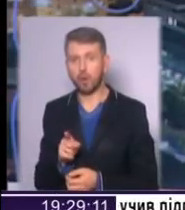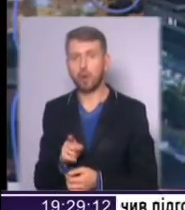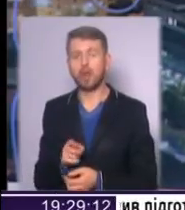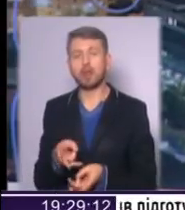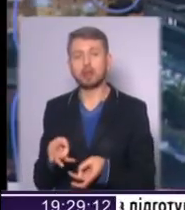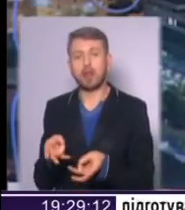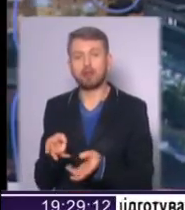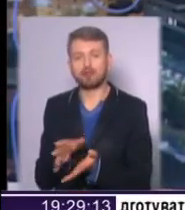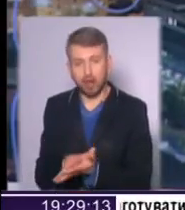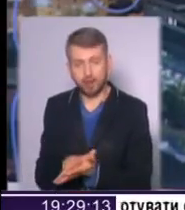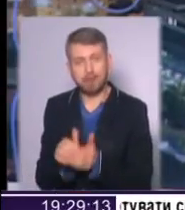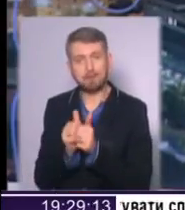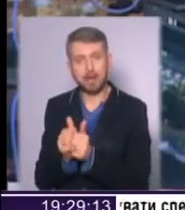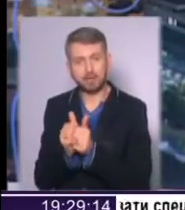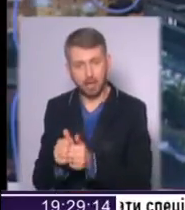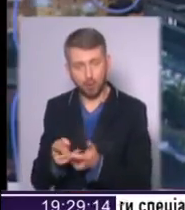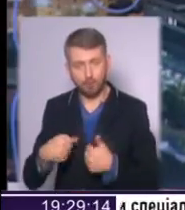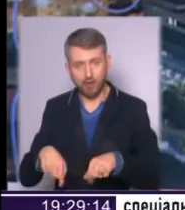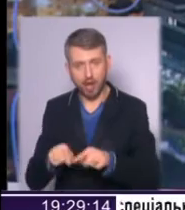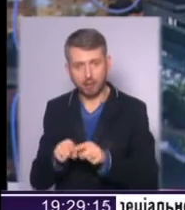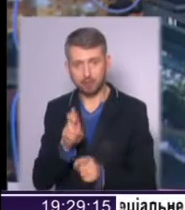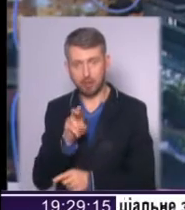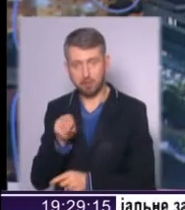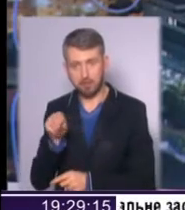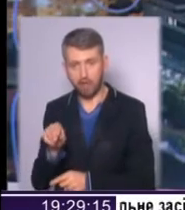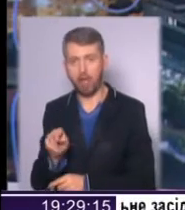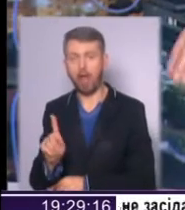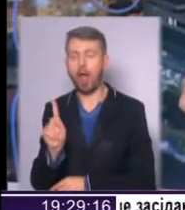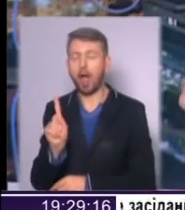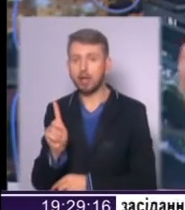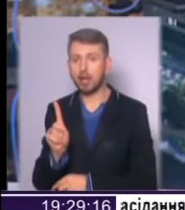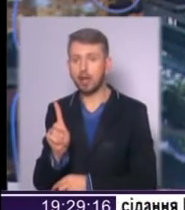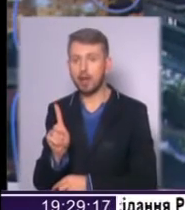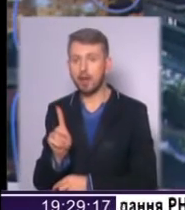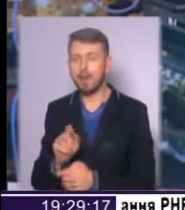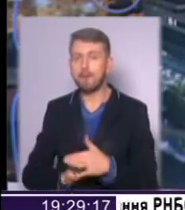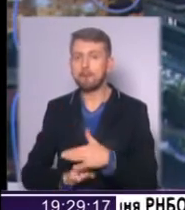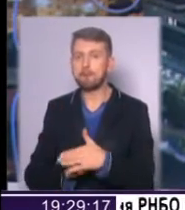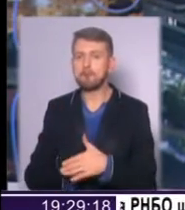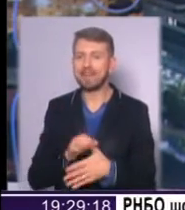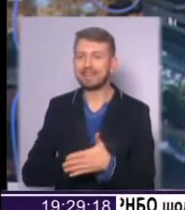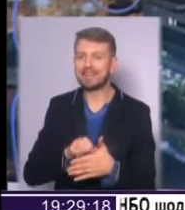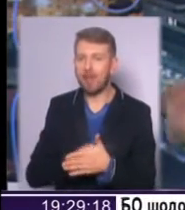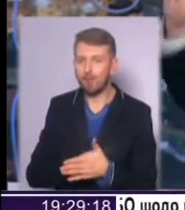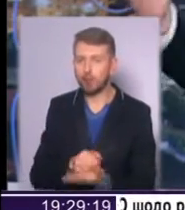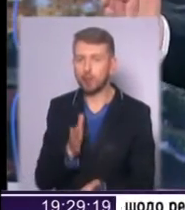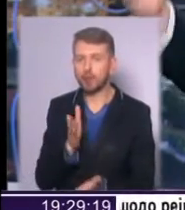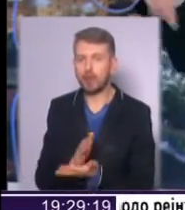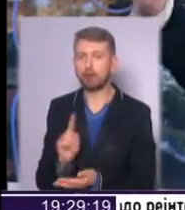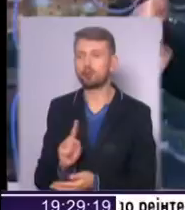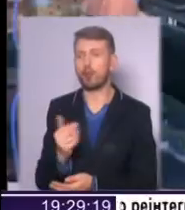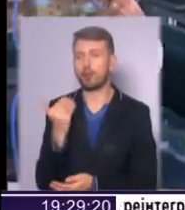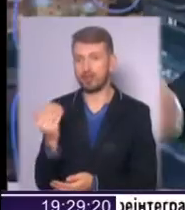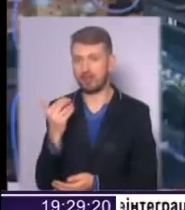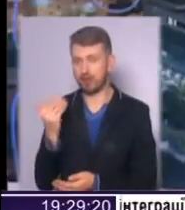менше, партнером фракції БПП, але підставою, як я зрозумів, є, що ви,